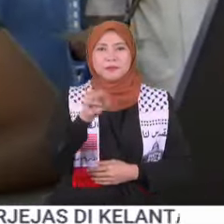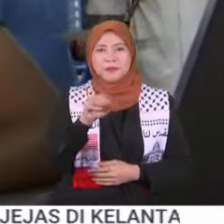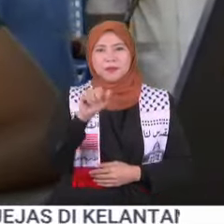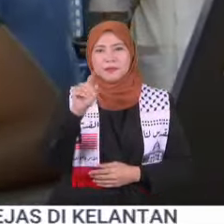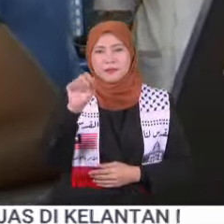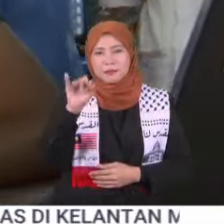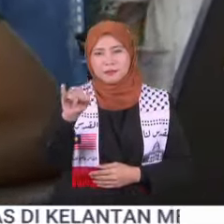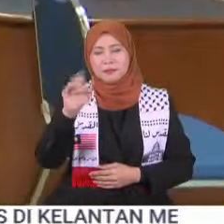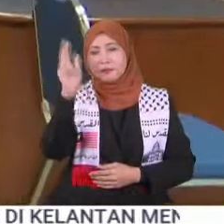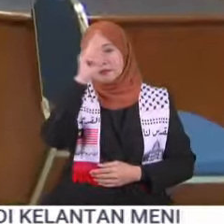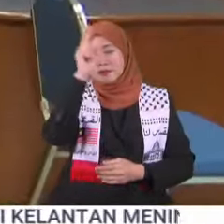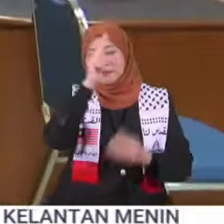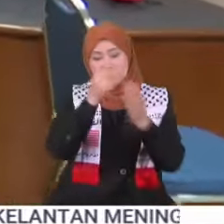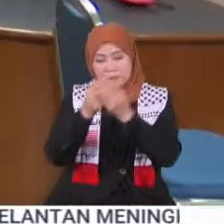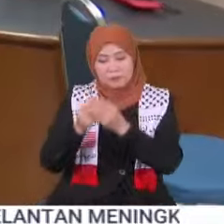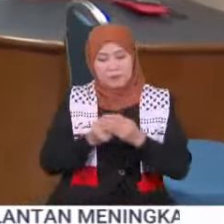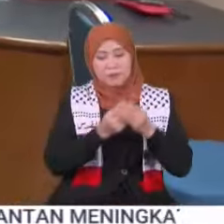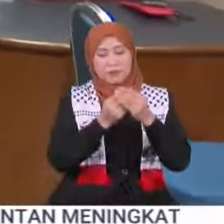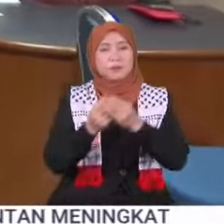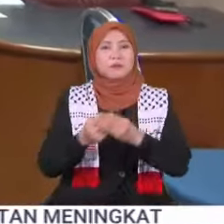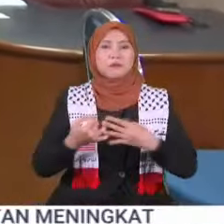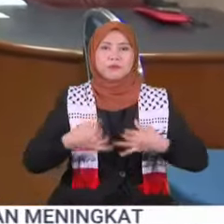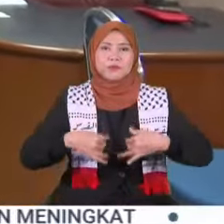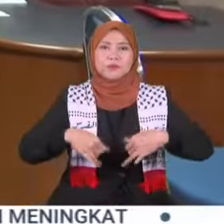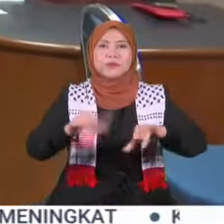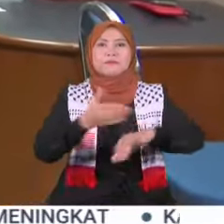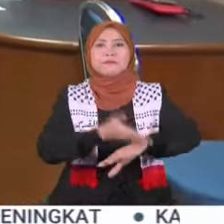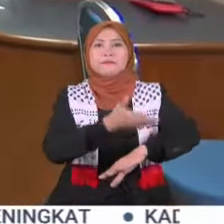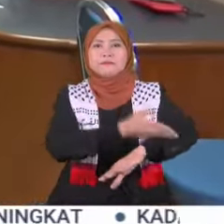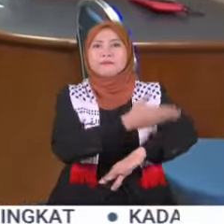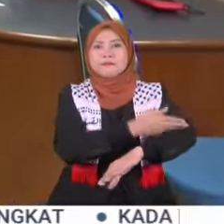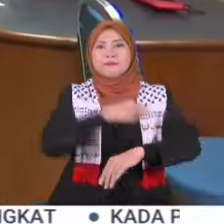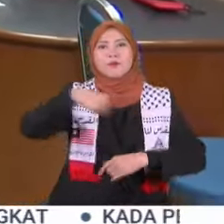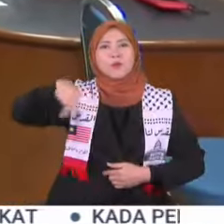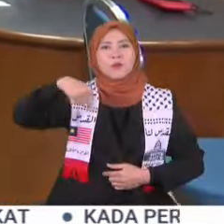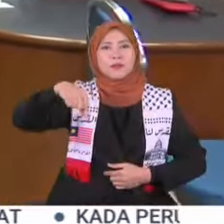Tekad Kerajaan Perpaduan terus menambah baik mutu kesihatan rakyat.